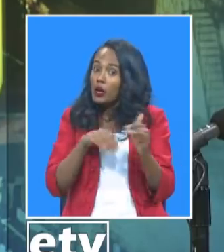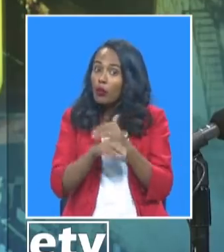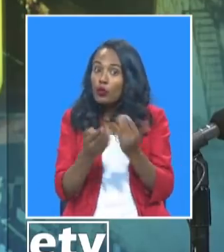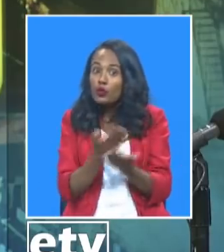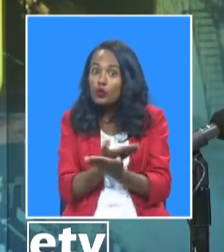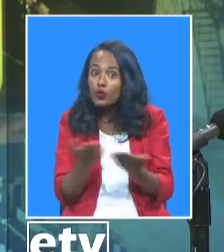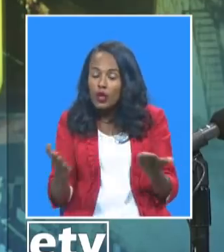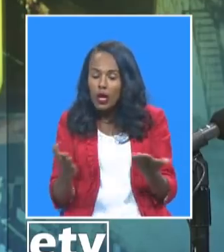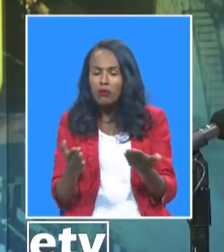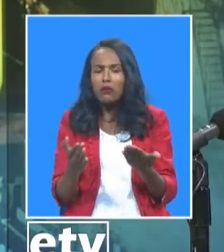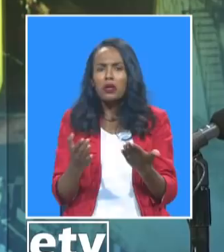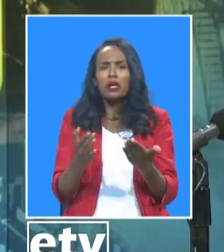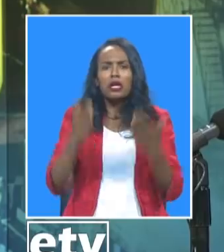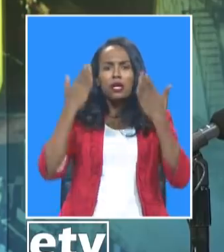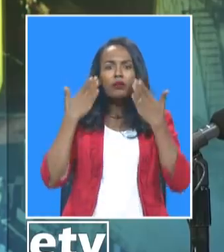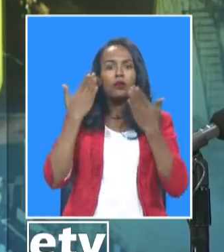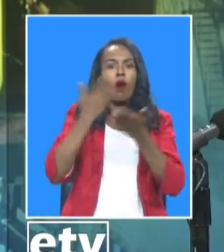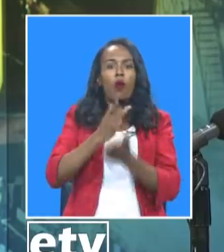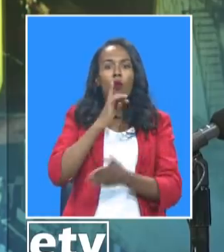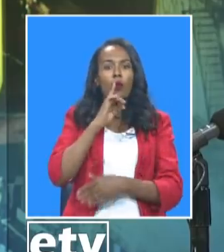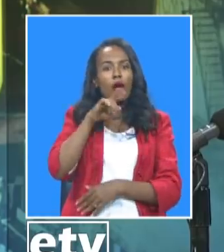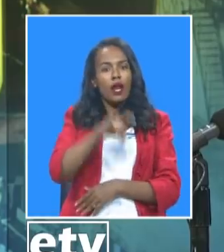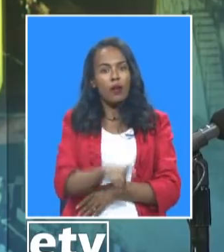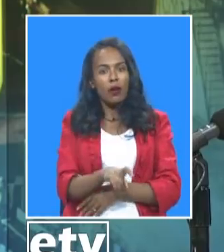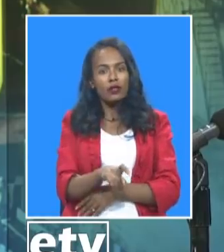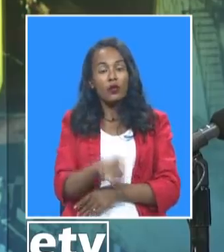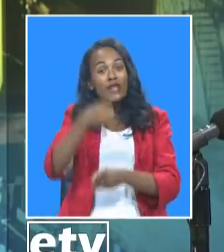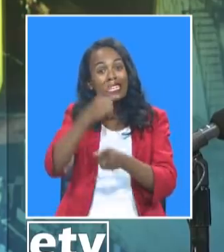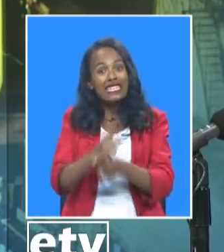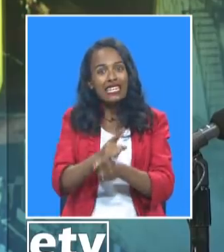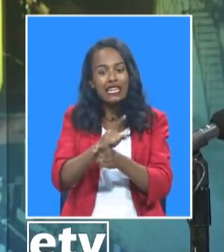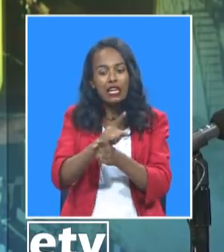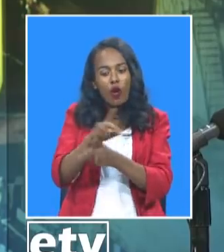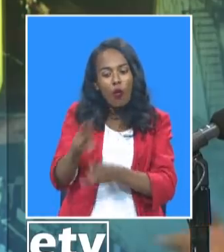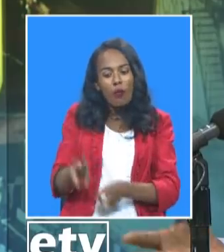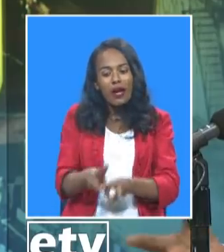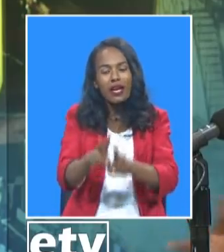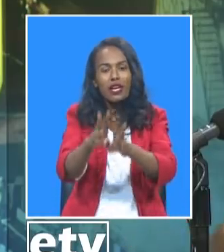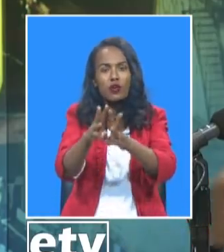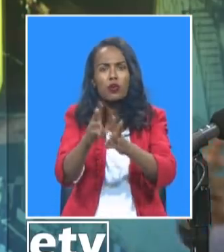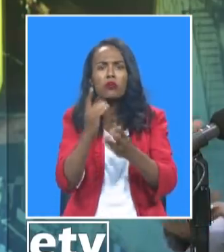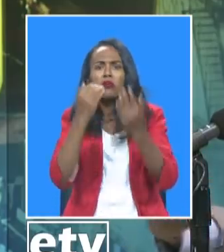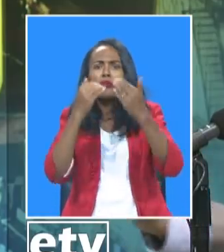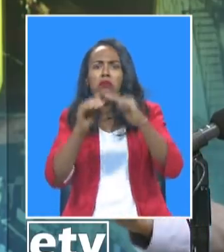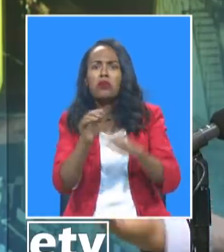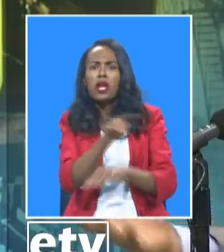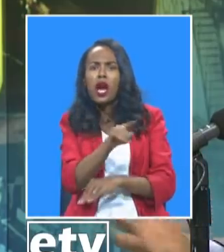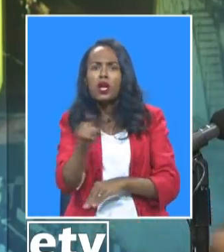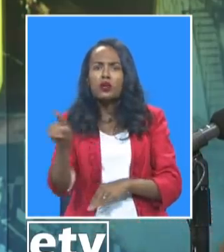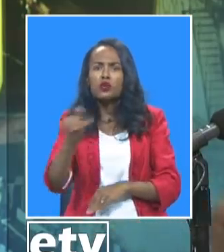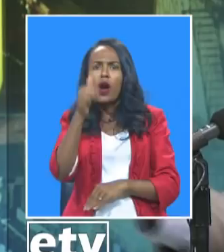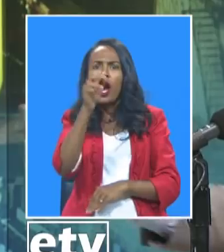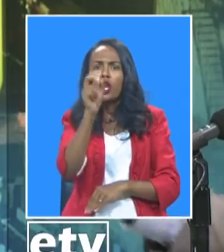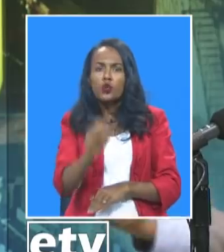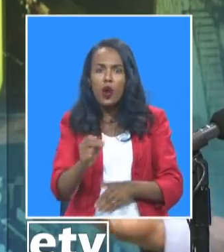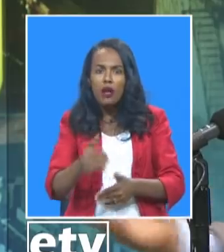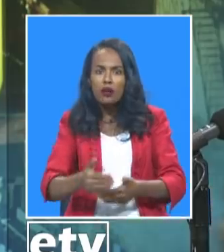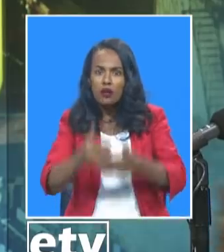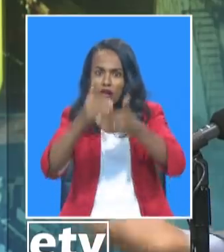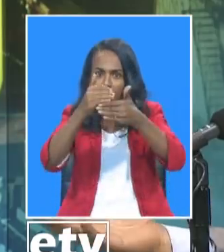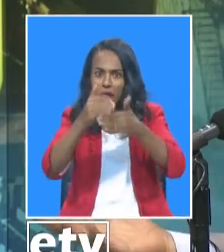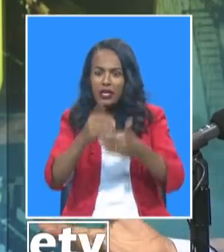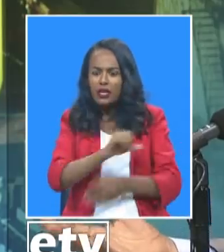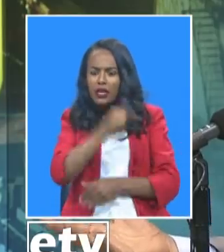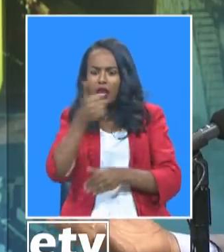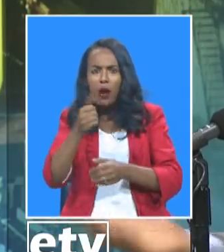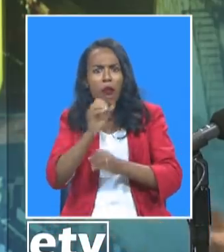ጉዳያቸው እንትን በማለቱ ግብጽ ማቆም ነው ያለባት። አሁን ይህንን ወደ ትክክለኛው መንገድ ነው የሚሄድ ያለባት። ምን ያህል እሷ አስዋንዳም ንናስራ ይቅን ስሰራ እኮ